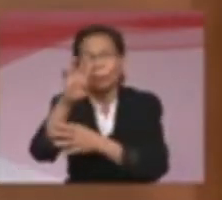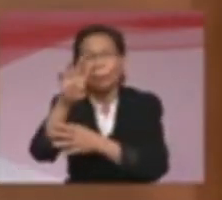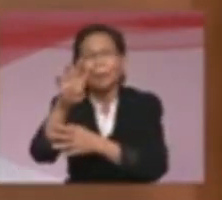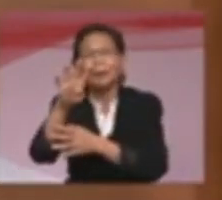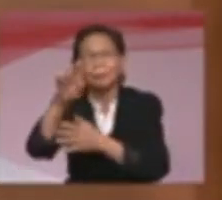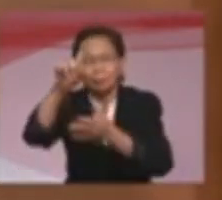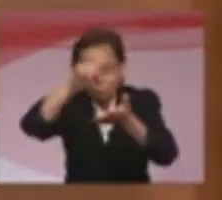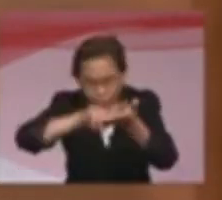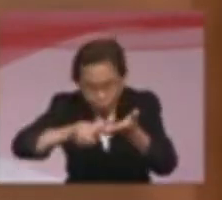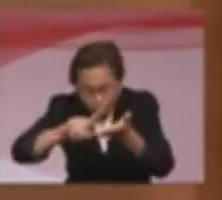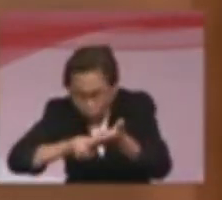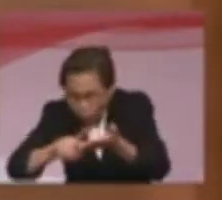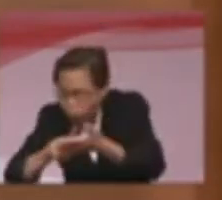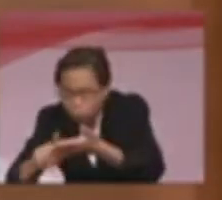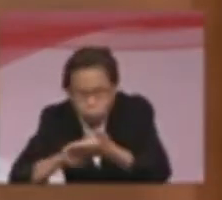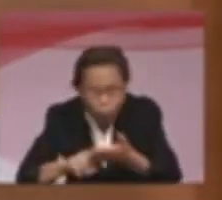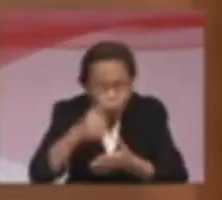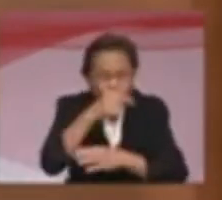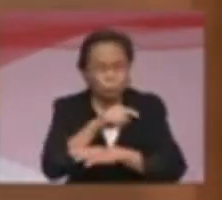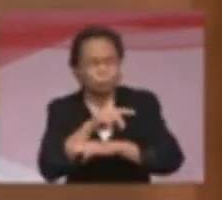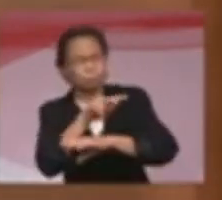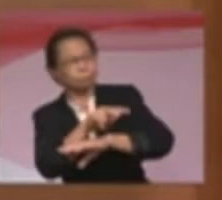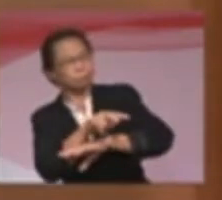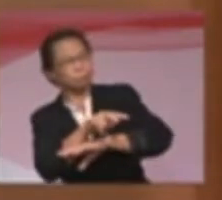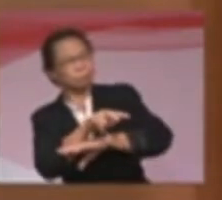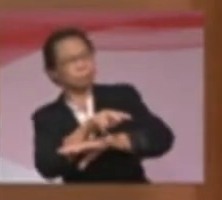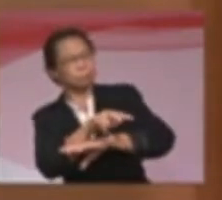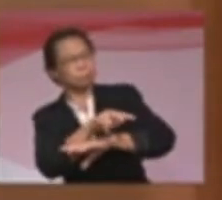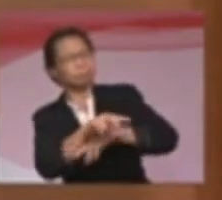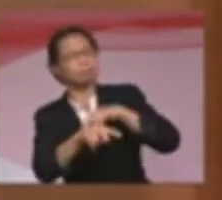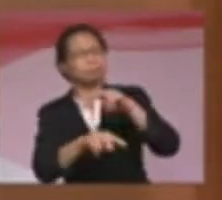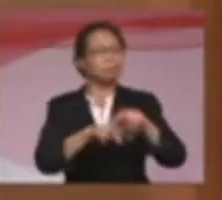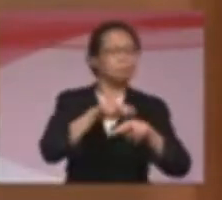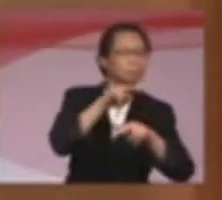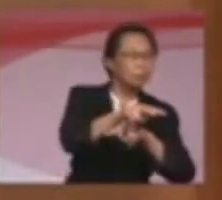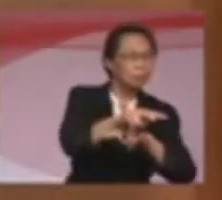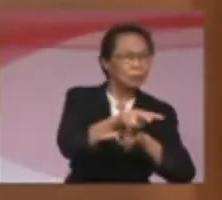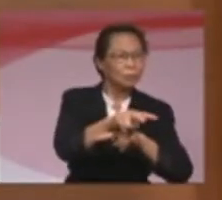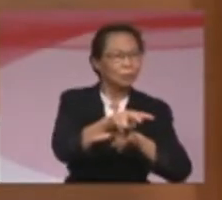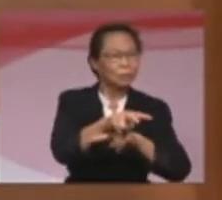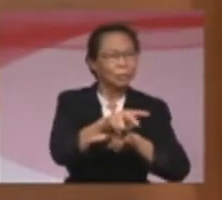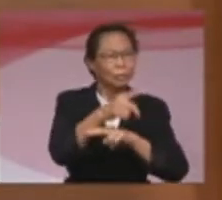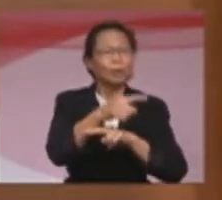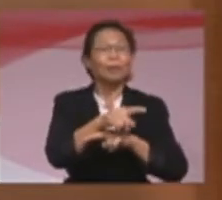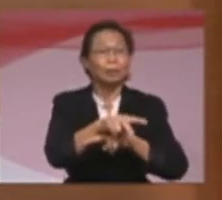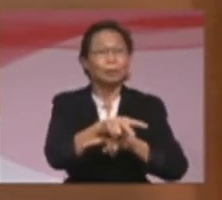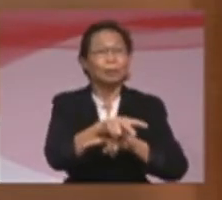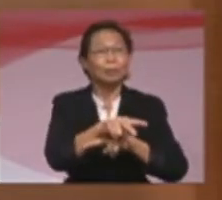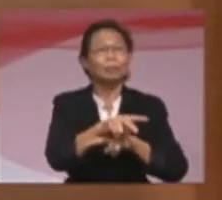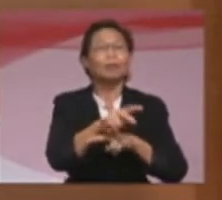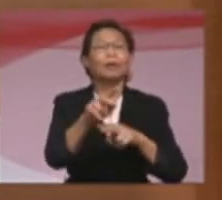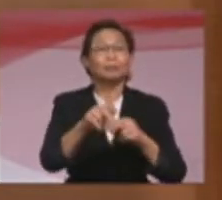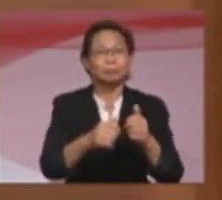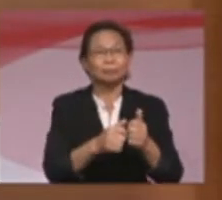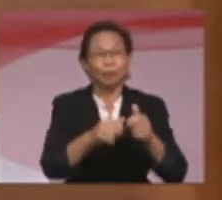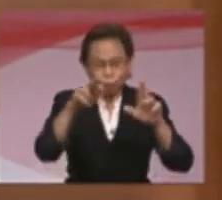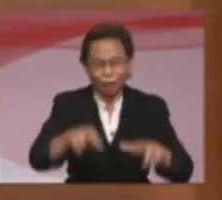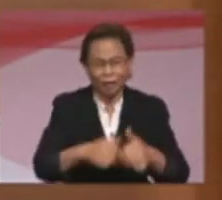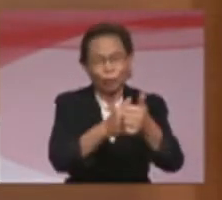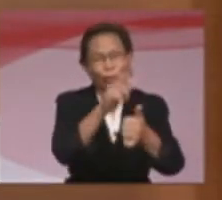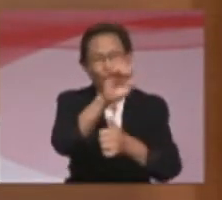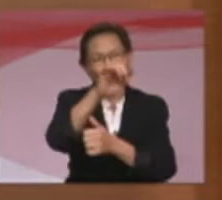64,604 pemeriksaan bagi memantau dan menguatkuasakan pemantauan SOP PKPP.